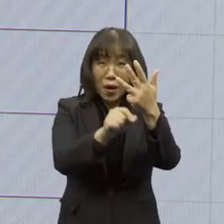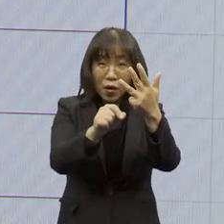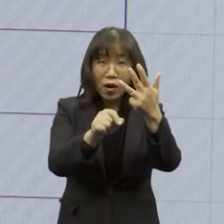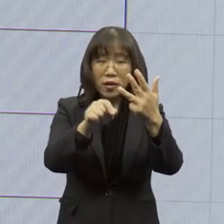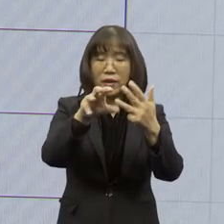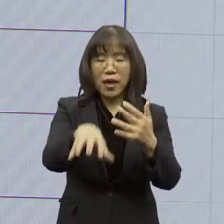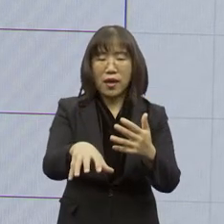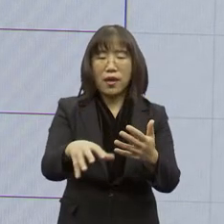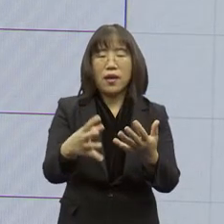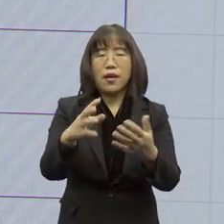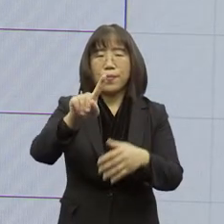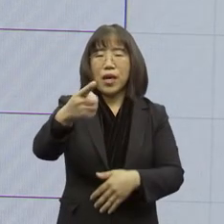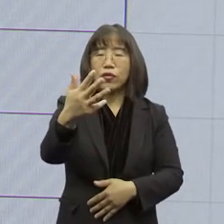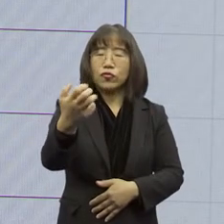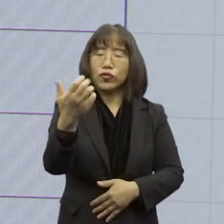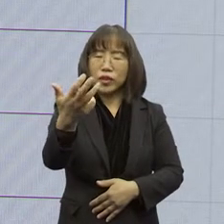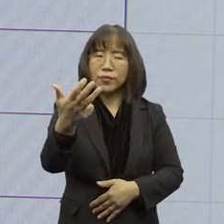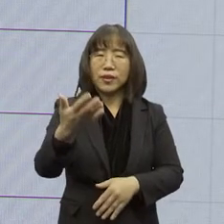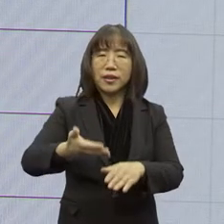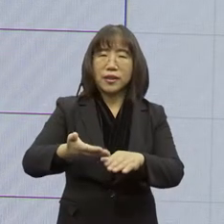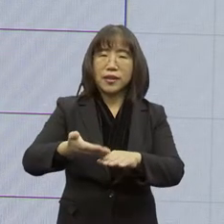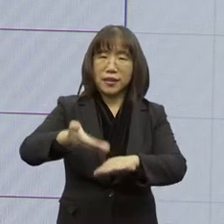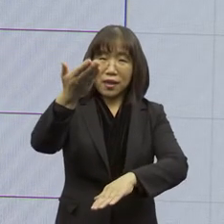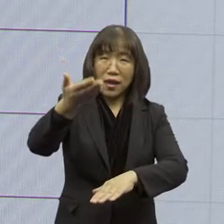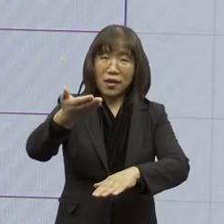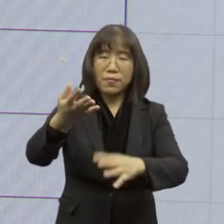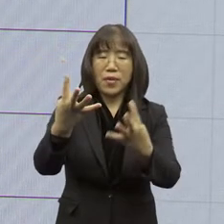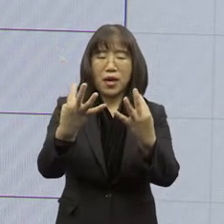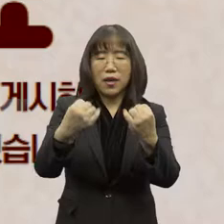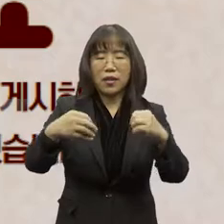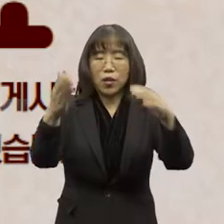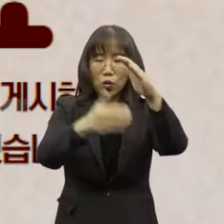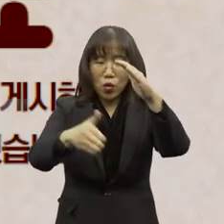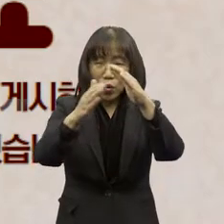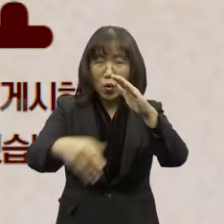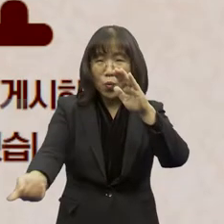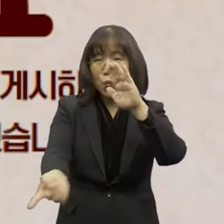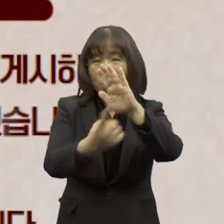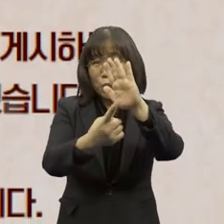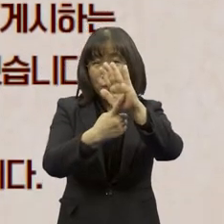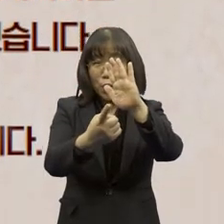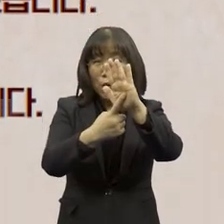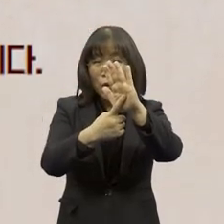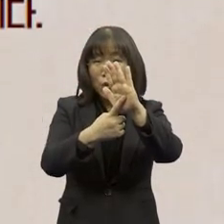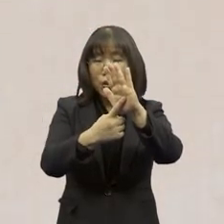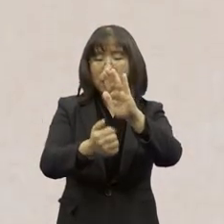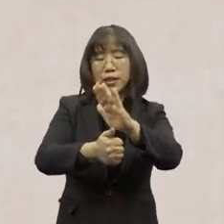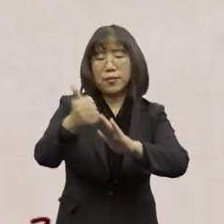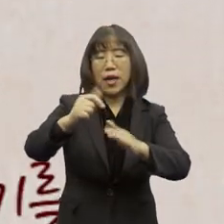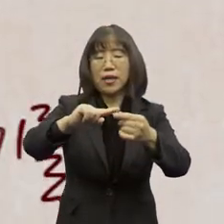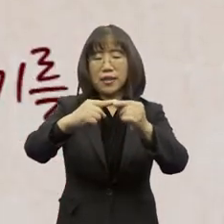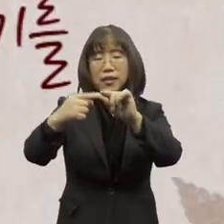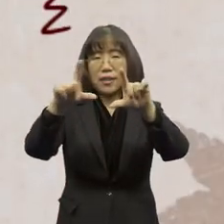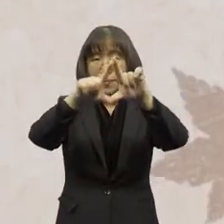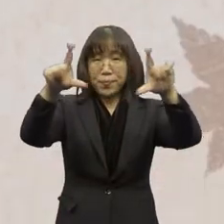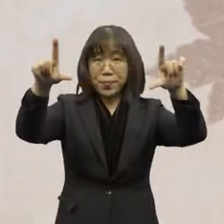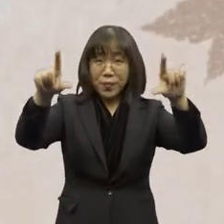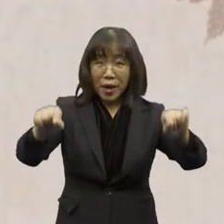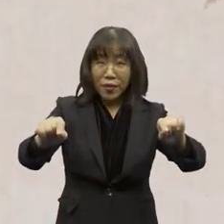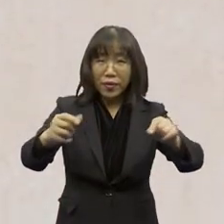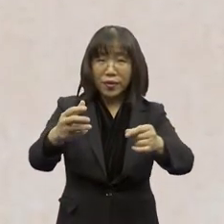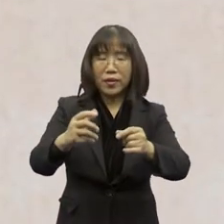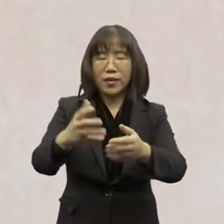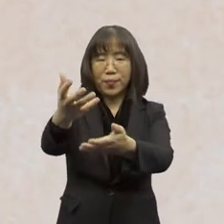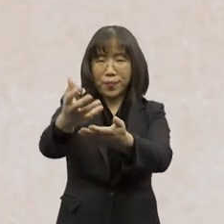받아 희망 글판 선정위원회 심사를 거쳐 26일 선정됐습니다. 강서구는 강서 희망